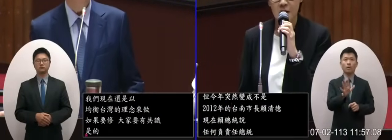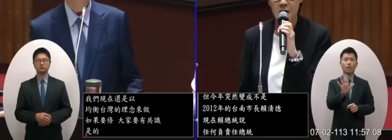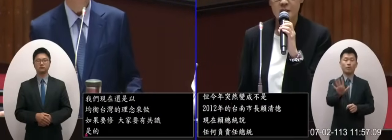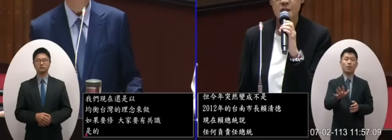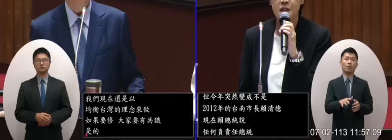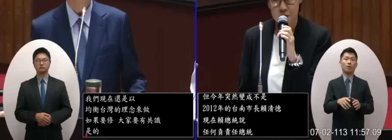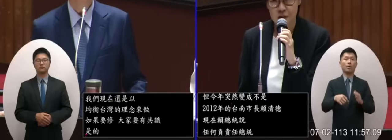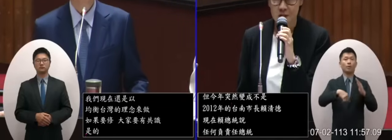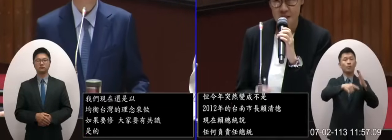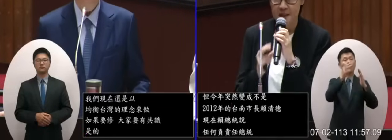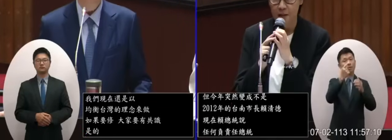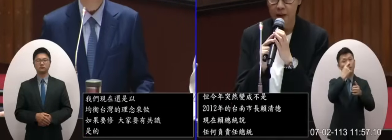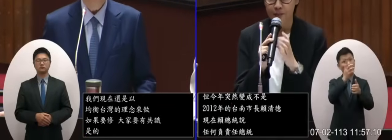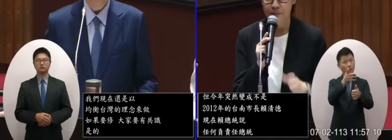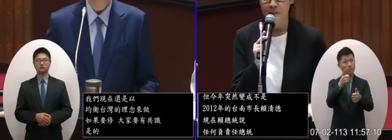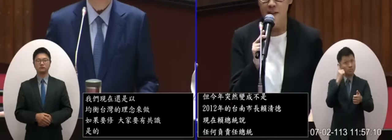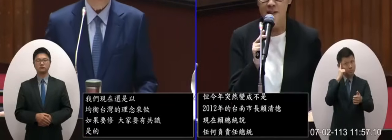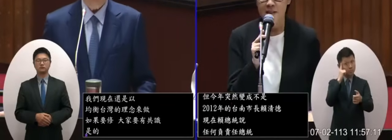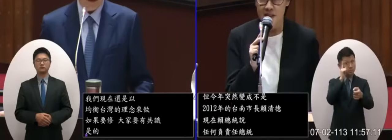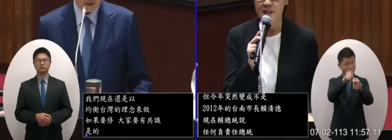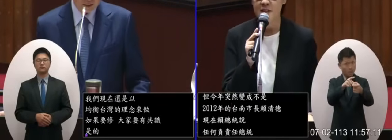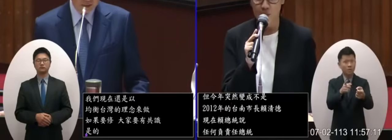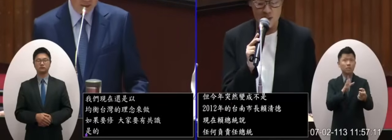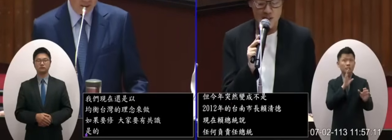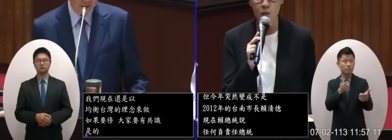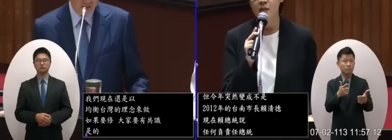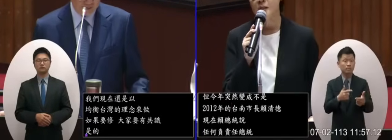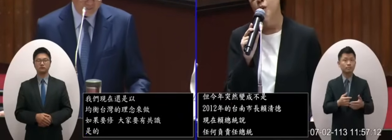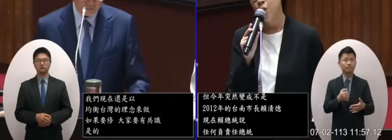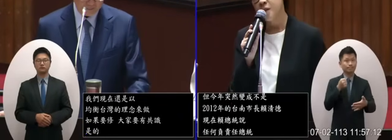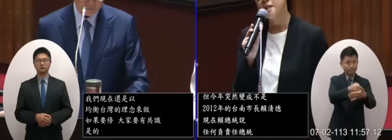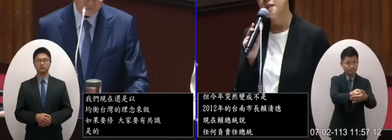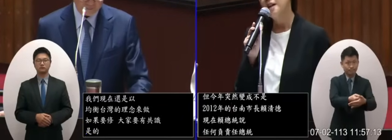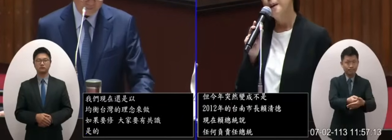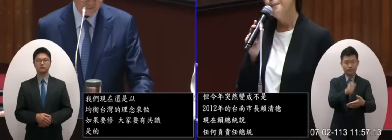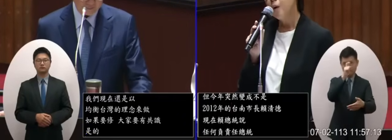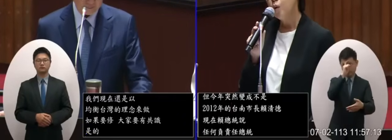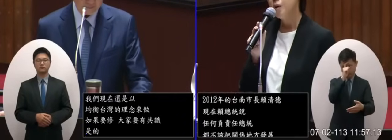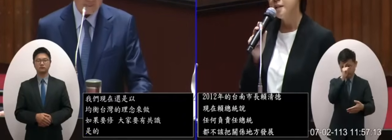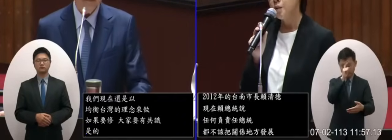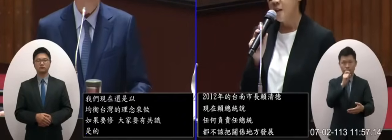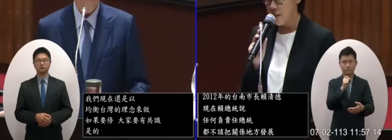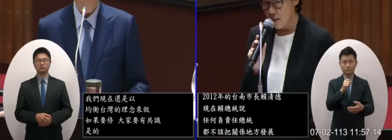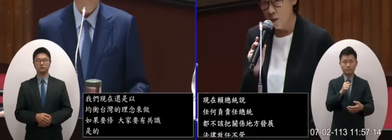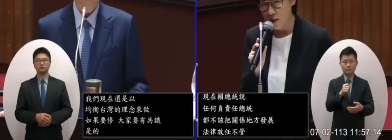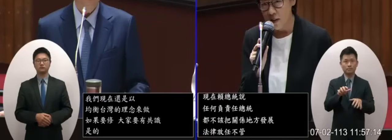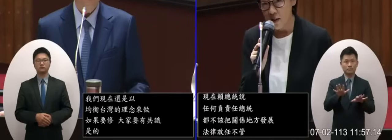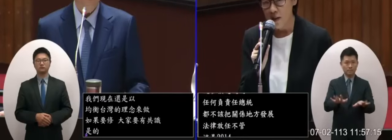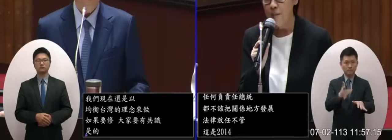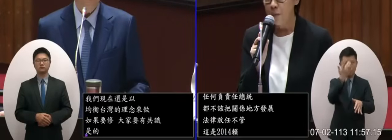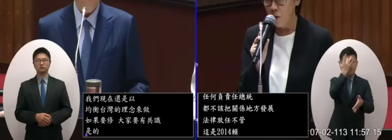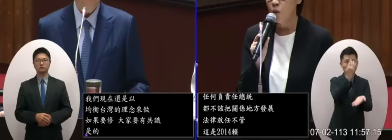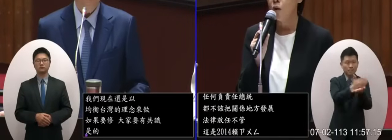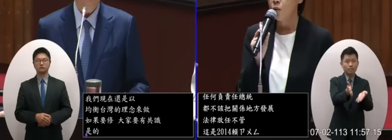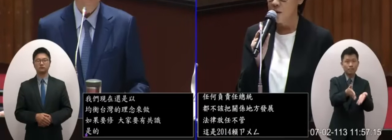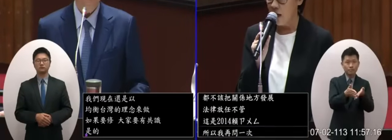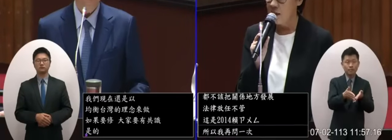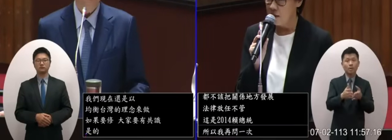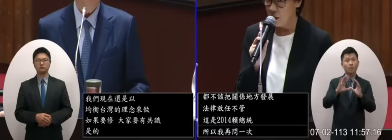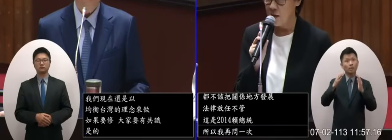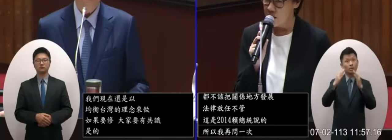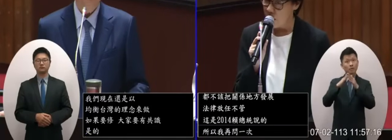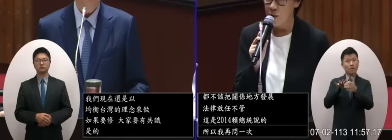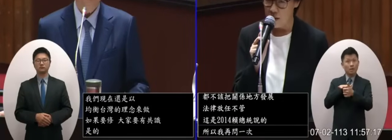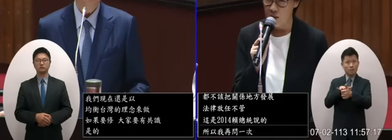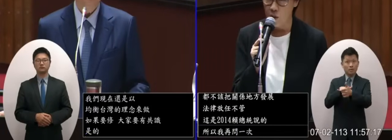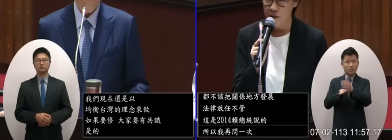次院长，这也是你的信仰吗？这也是你们希望能够落实，包括解决眼前的问题，包括国家